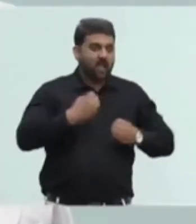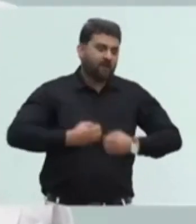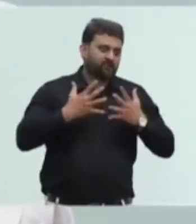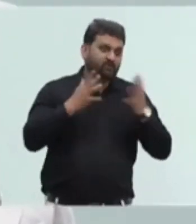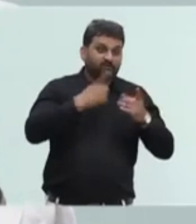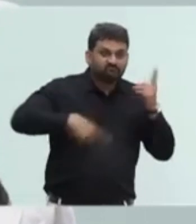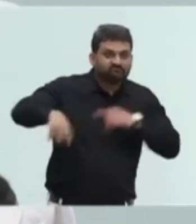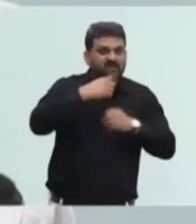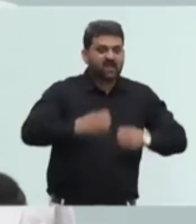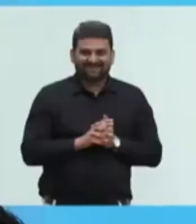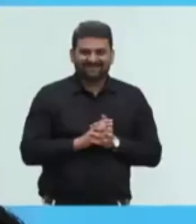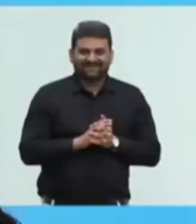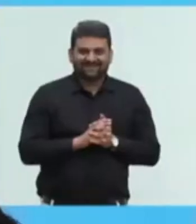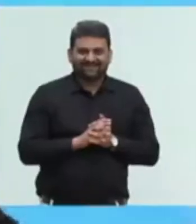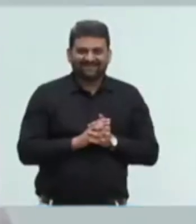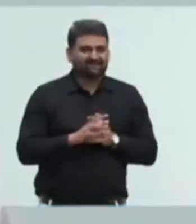4500